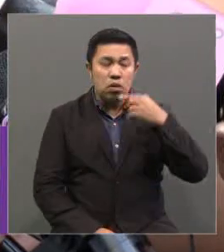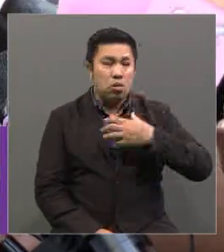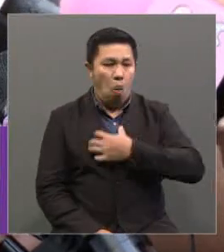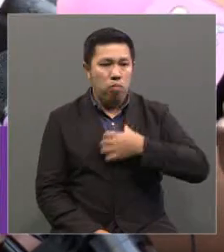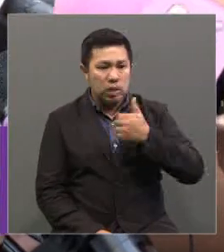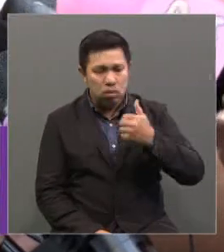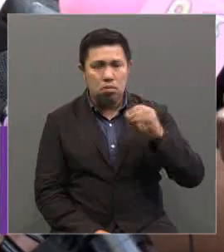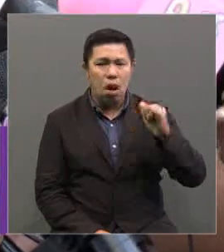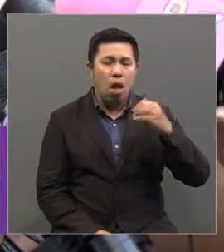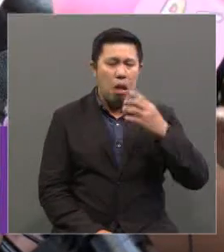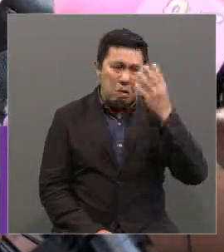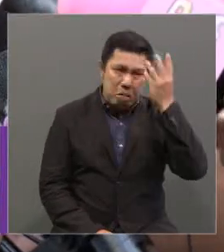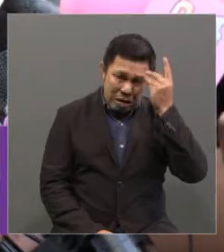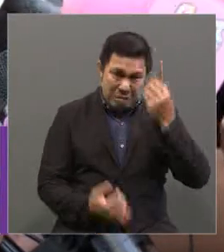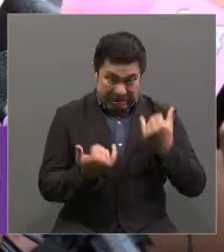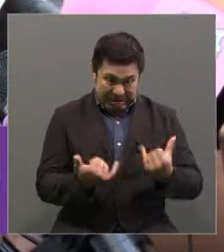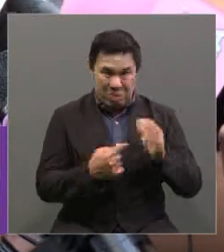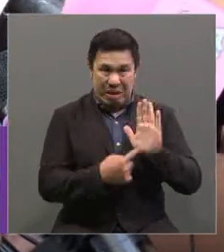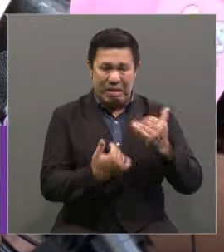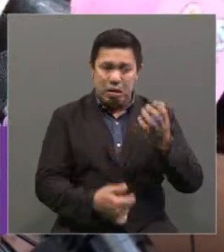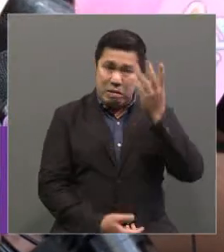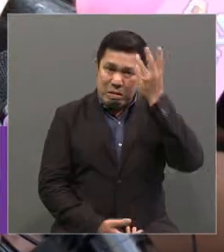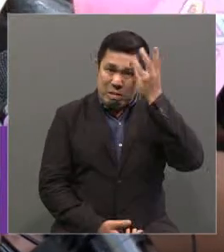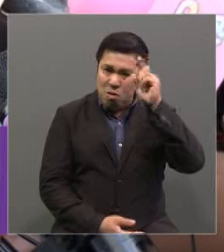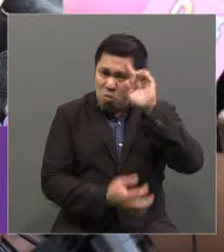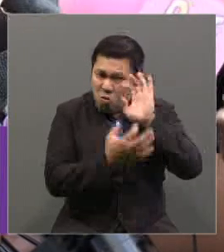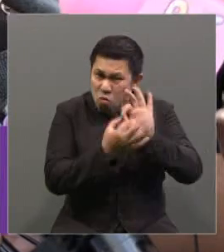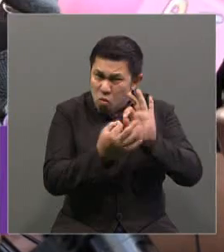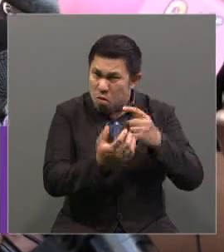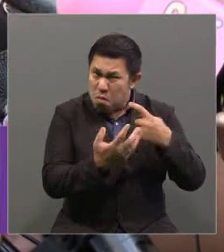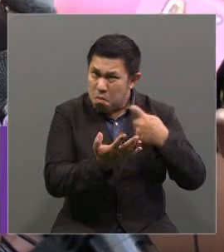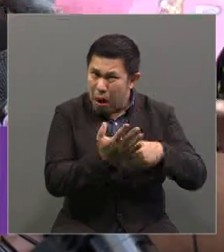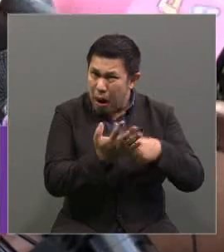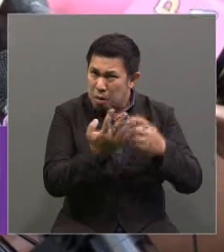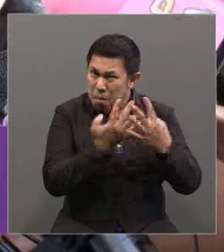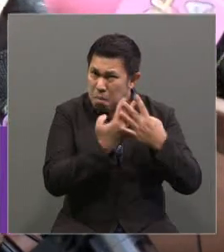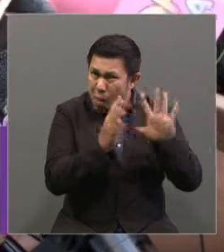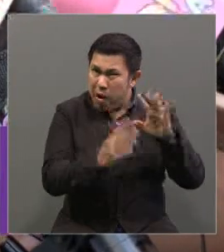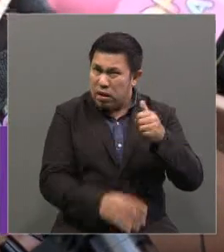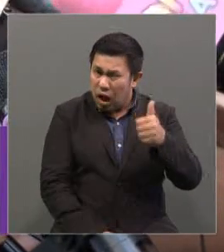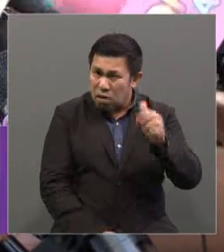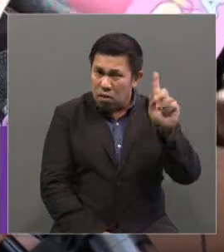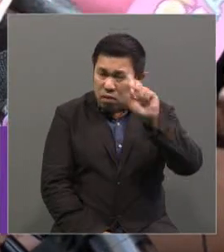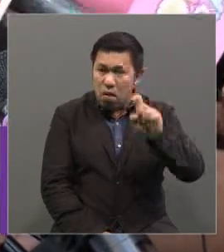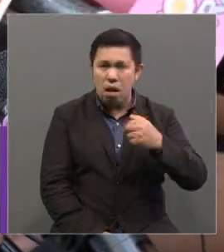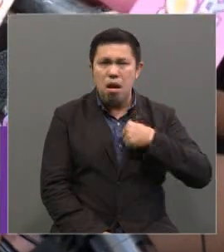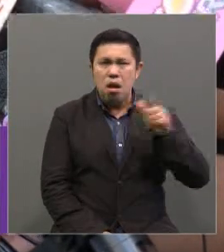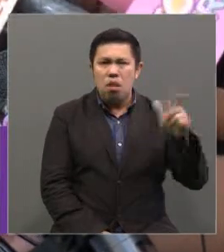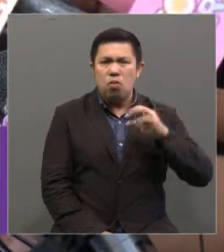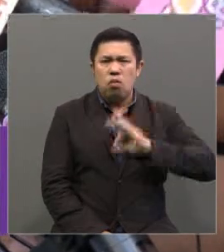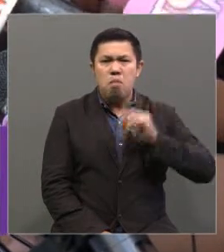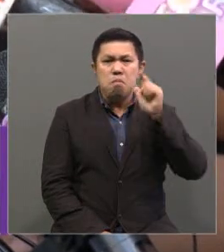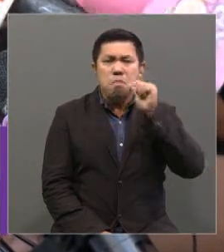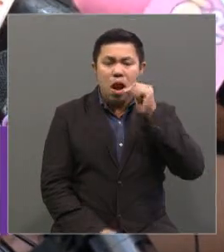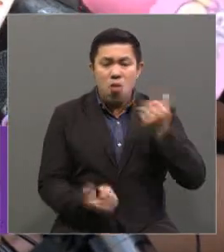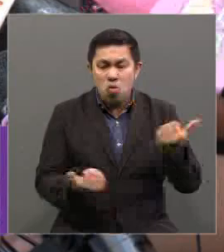แต่บางวันก็เครียดอย่างวันเนี้ยเครียดมากก็คิดว่าอาจจะกังวลว่าจะได้ประกันตัวหรือไม่นะเพราะว่าคือคนเป็นแม่ก็บอกว่าอยากจะ